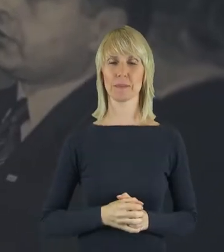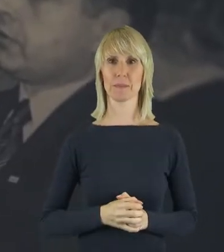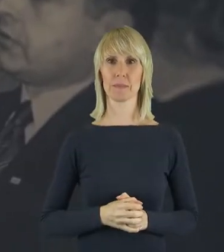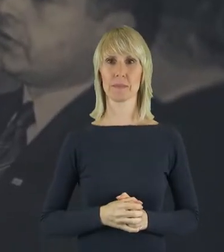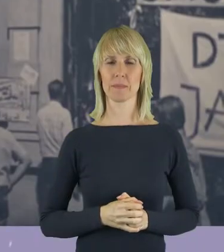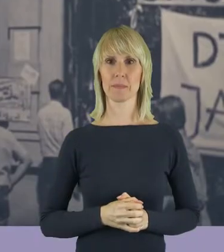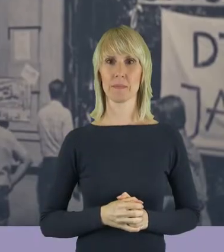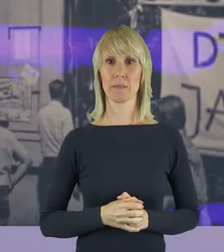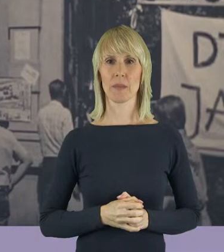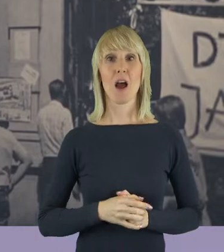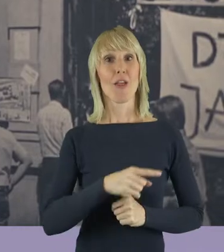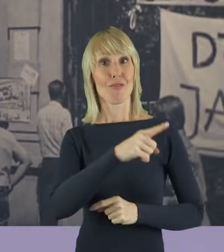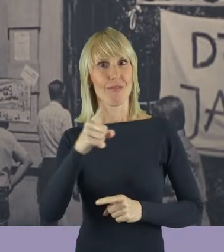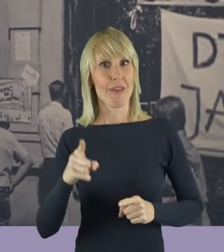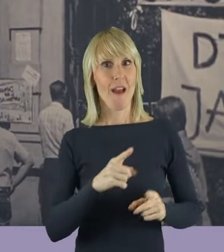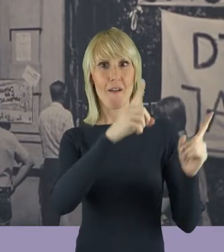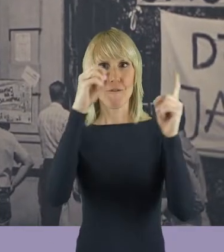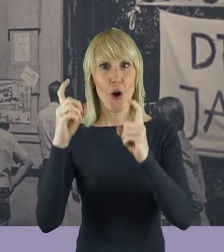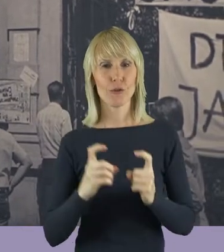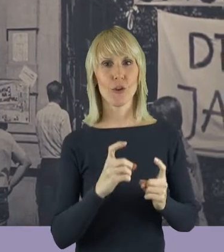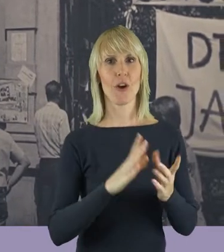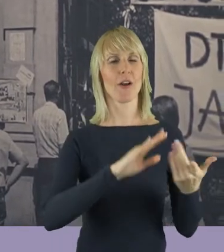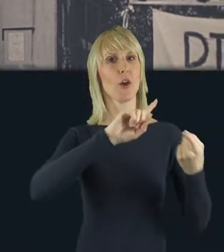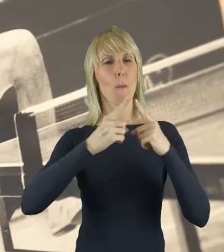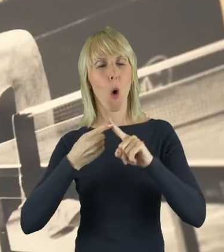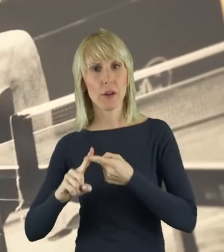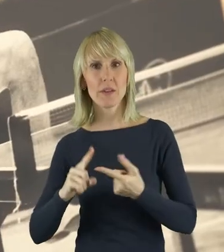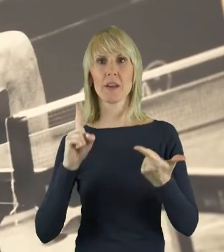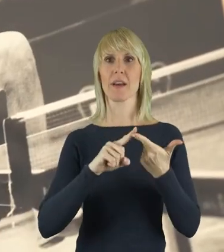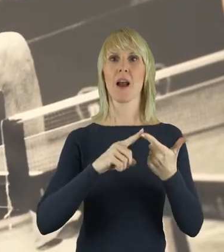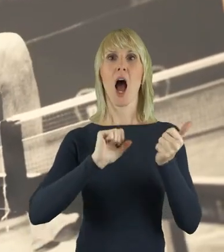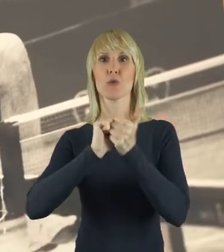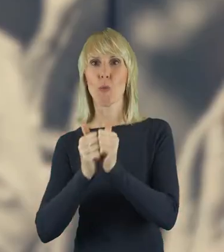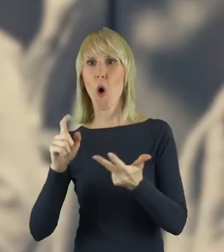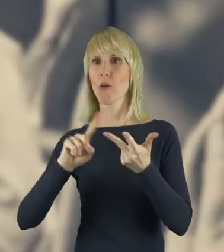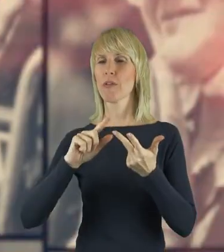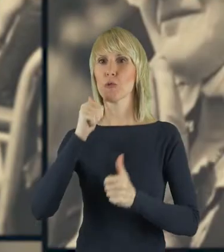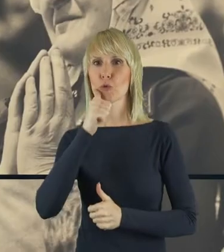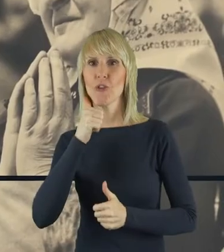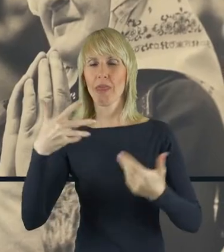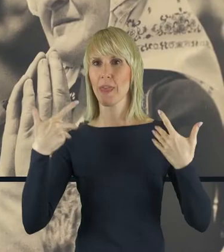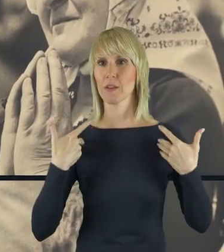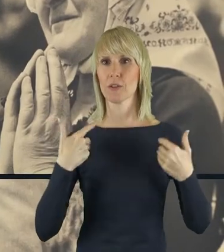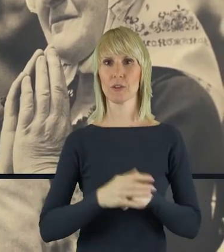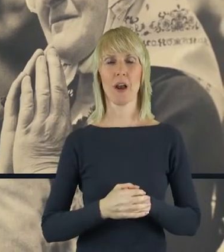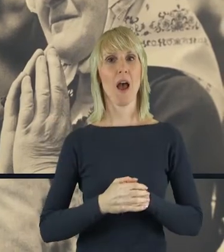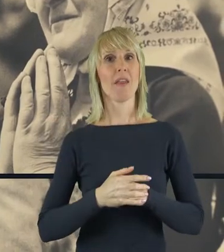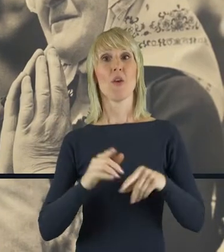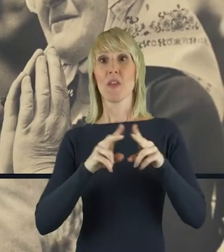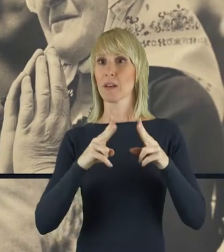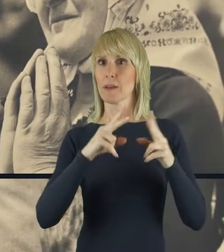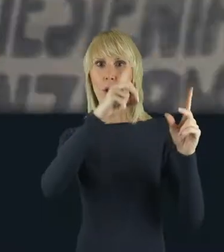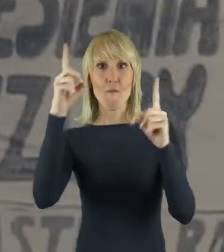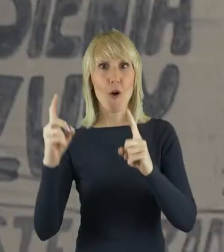1970-1990. Ich fotografie dokumentują wydarzenia polityczne, sportowe oraz codzienne życie. To także przekrój